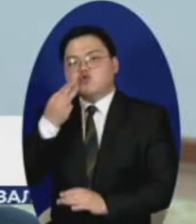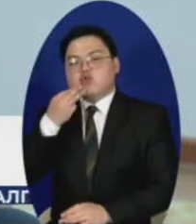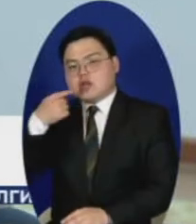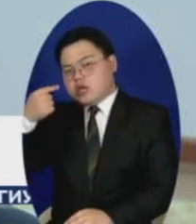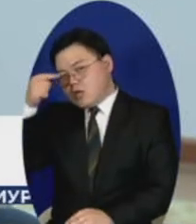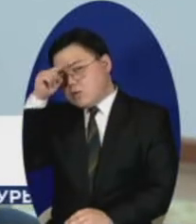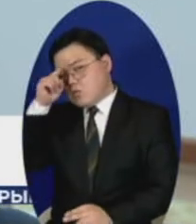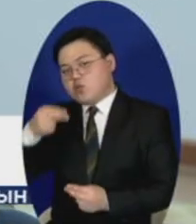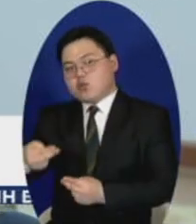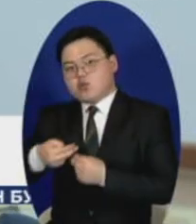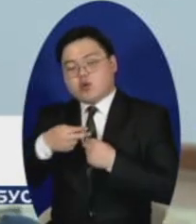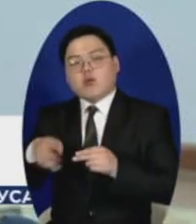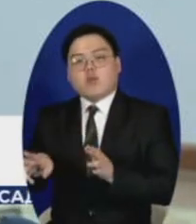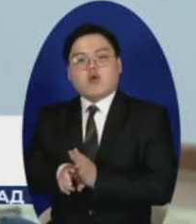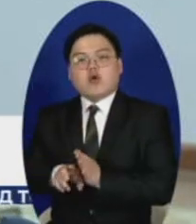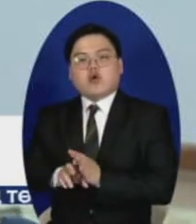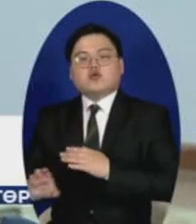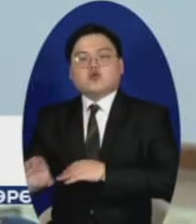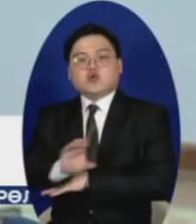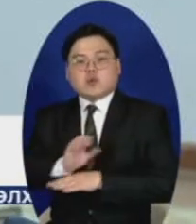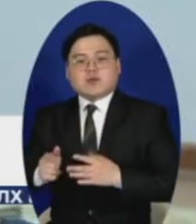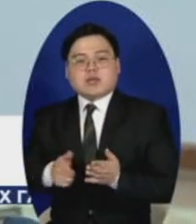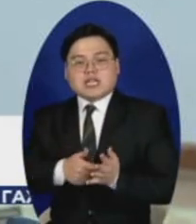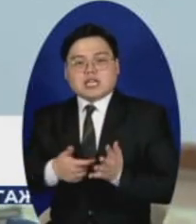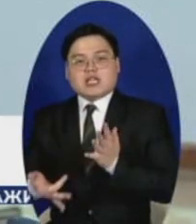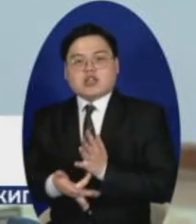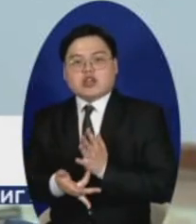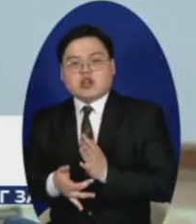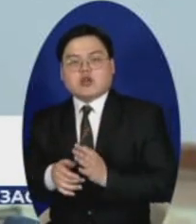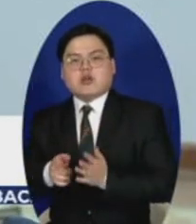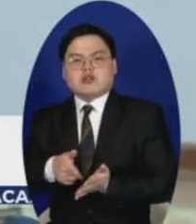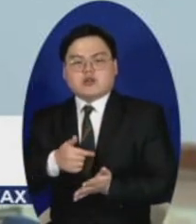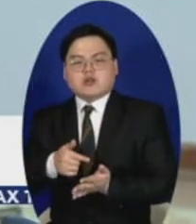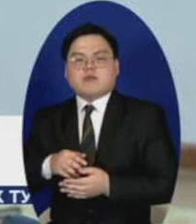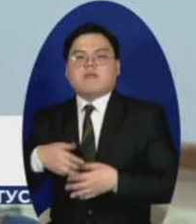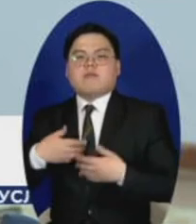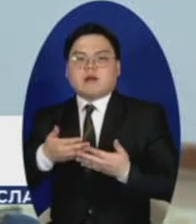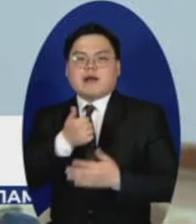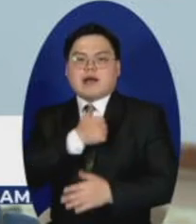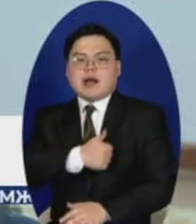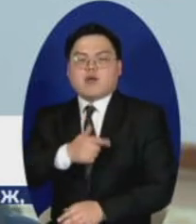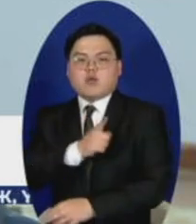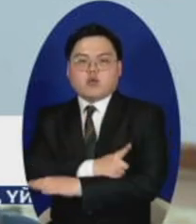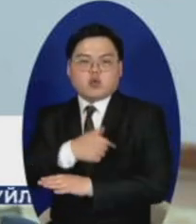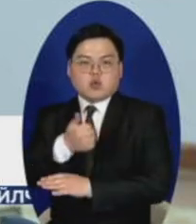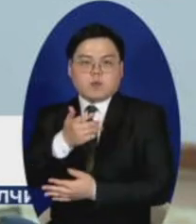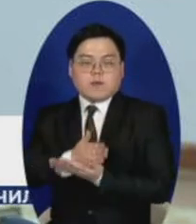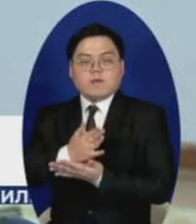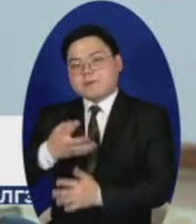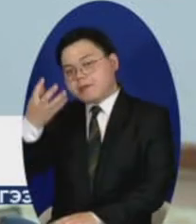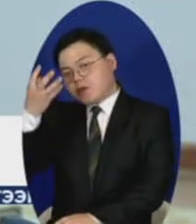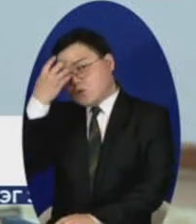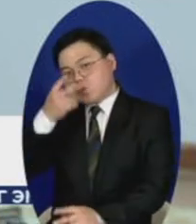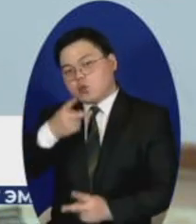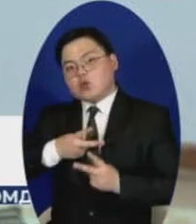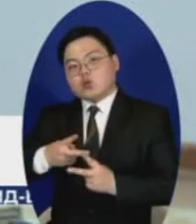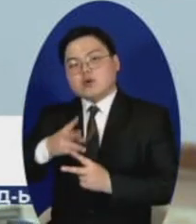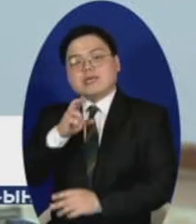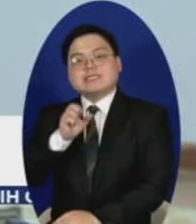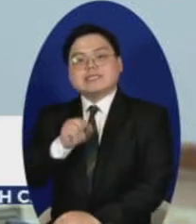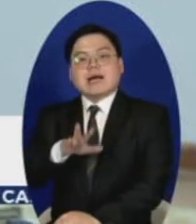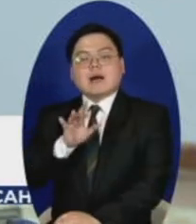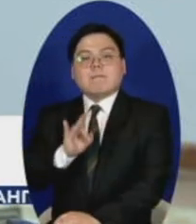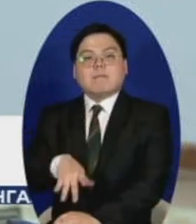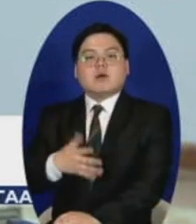сумд одоо шаардлагатай байгаа бусад техник тоног төхөөрөмжүүдэд бас хангаад нэлээд одоо үрдөнтэй байгаад байгаа. За төрийн үйлчлэгээний салбар буюу одоо